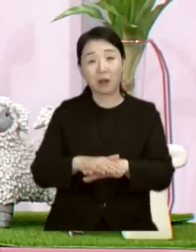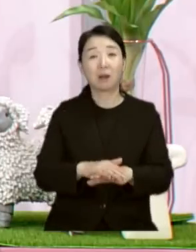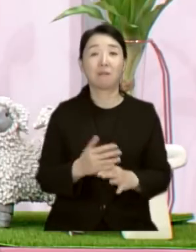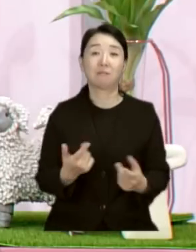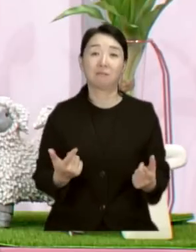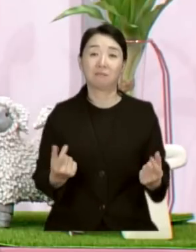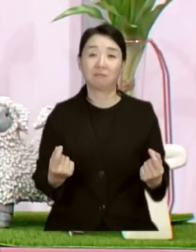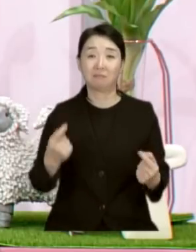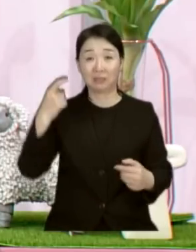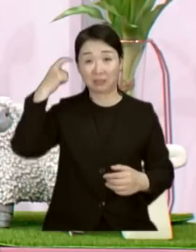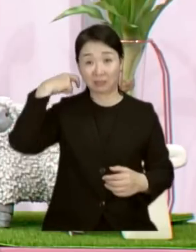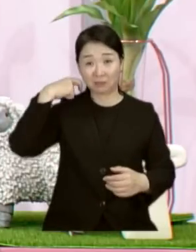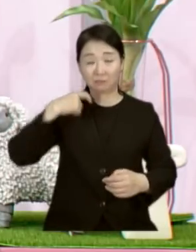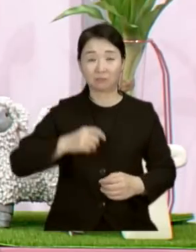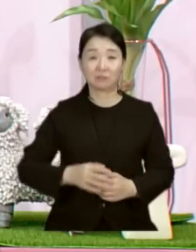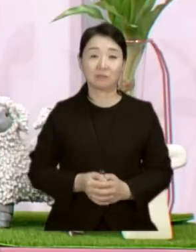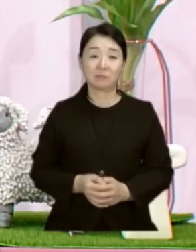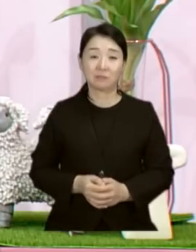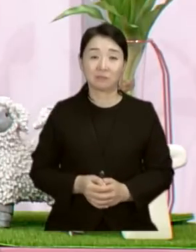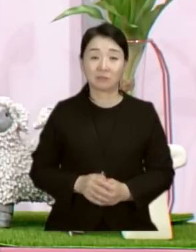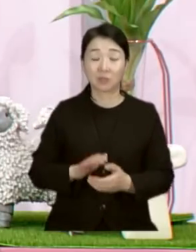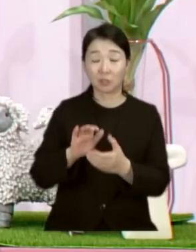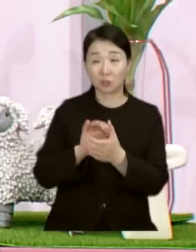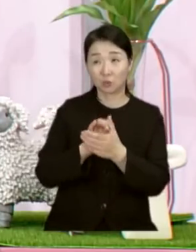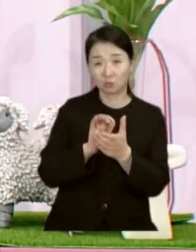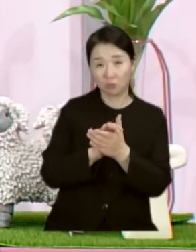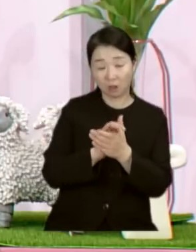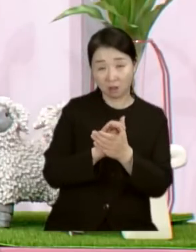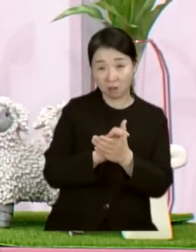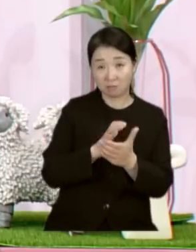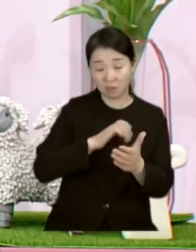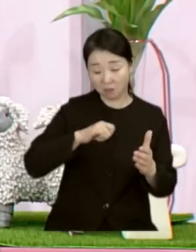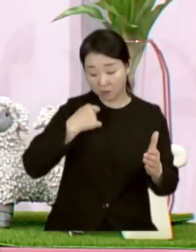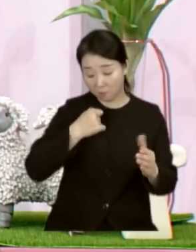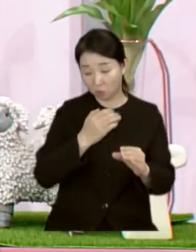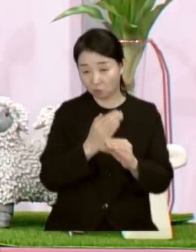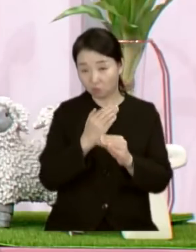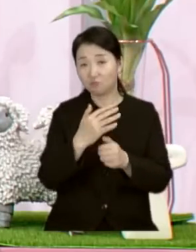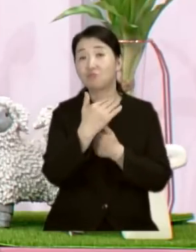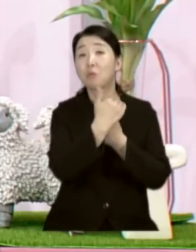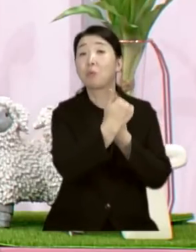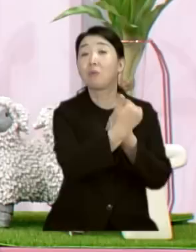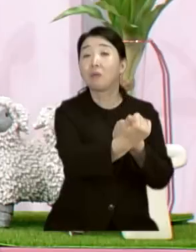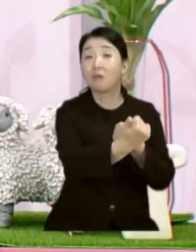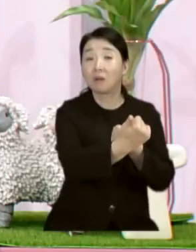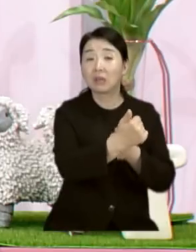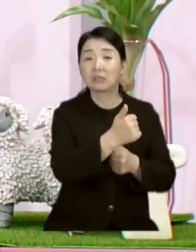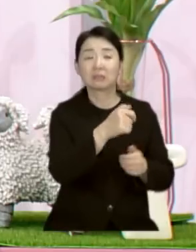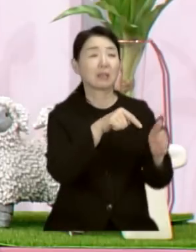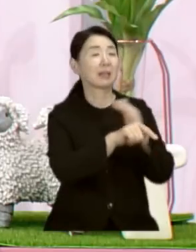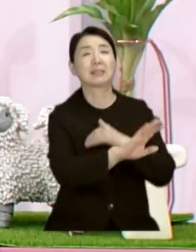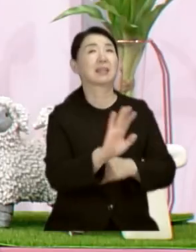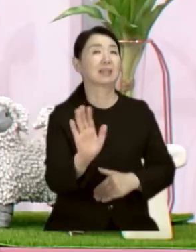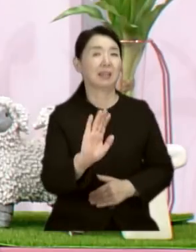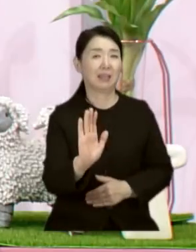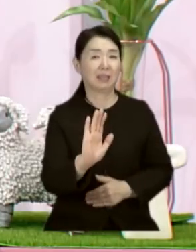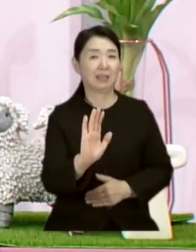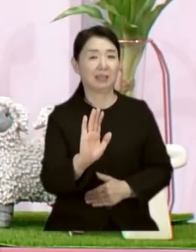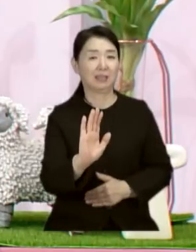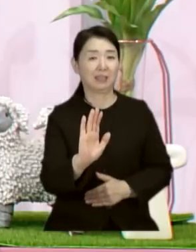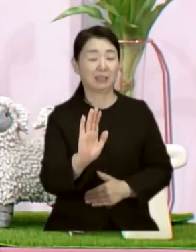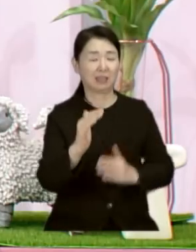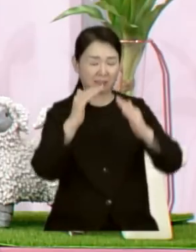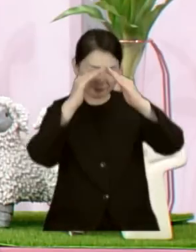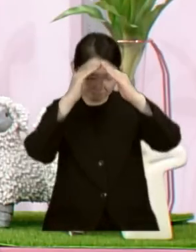같고 그랬는데 어느 날 친구가 밥을 먹고 있는데 우래요. 근데 웬만하면 저는 안 나가거든요.